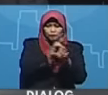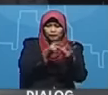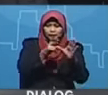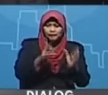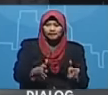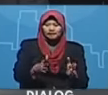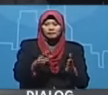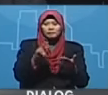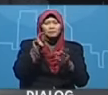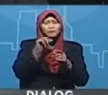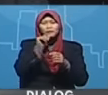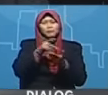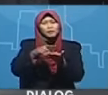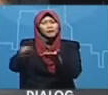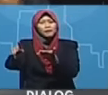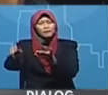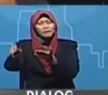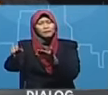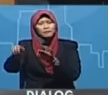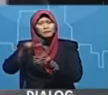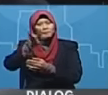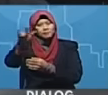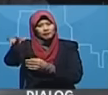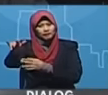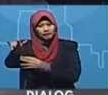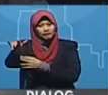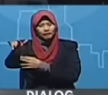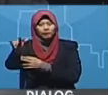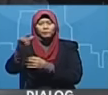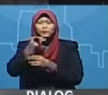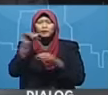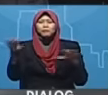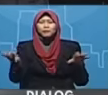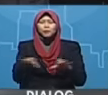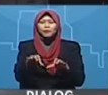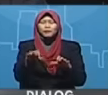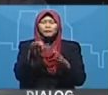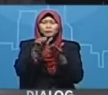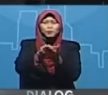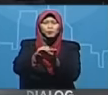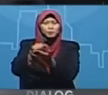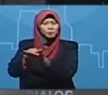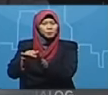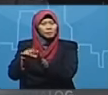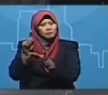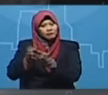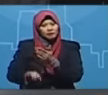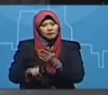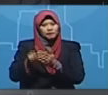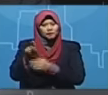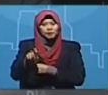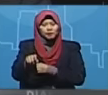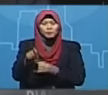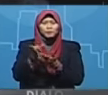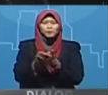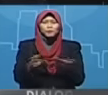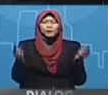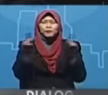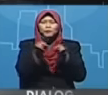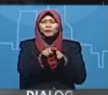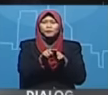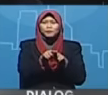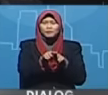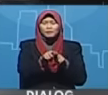kepada syarikat penerbangan tersebut, maka syarikat penerbangan tidak melaksanakan lah apa ni apa yang sepatutnya. Jadi ini berlaku. Sebab itu